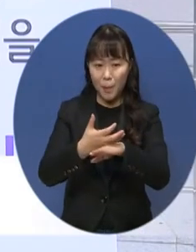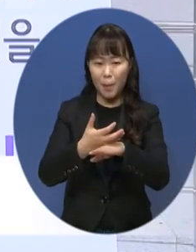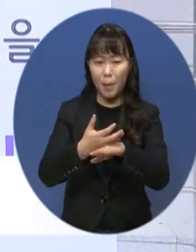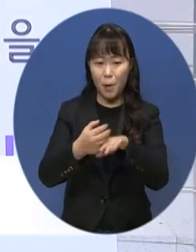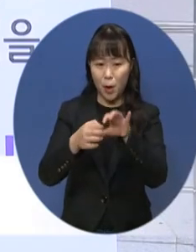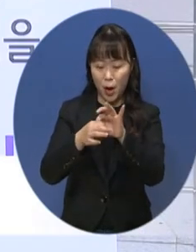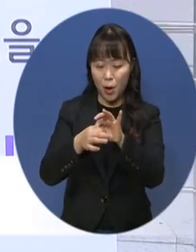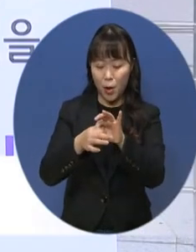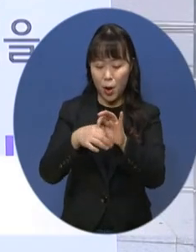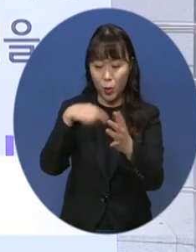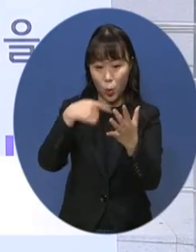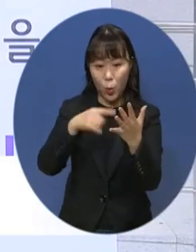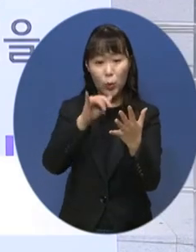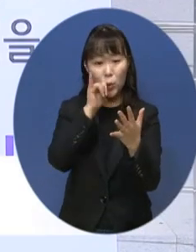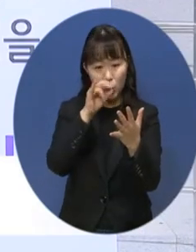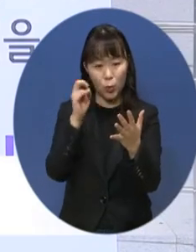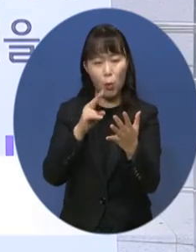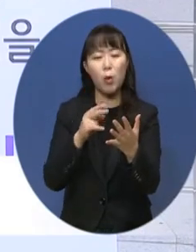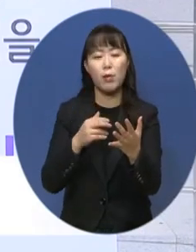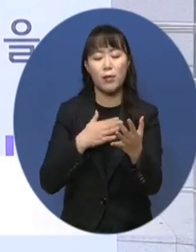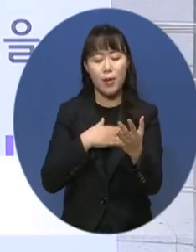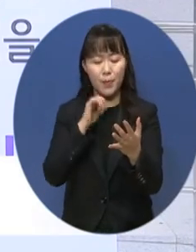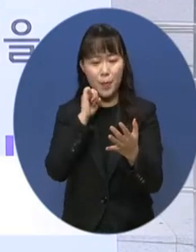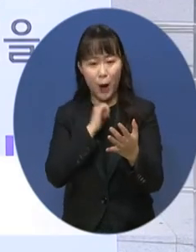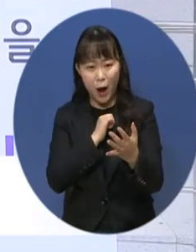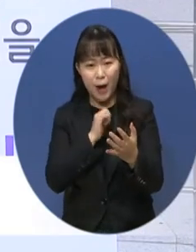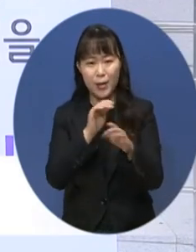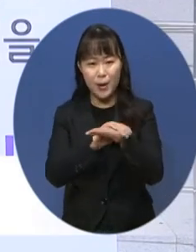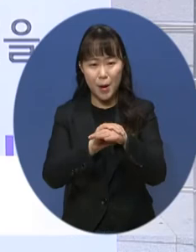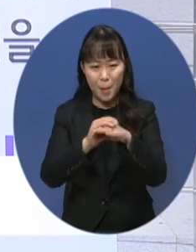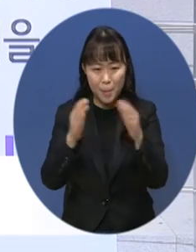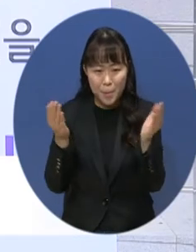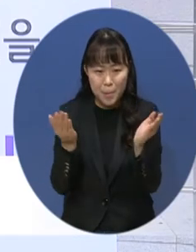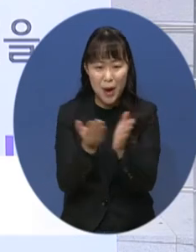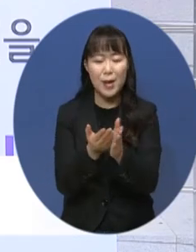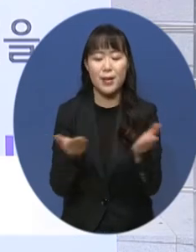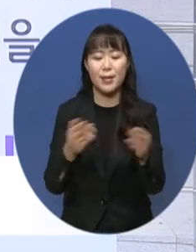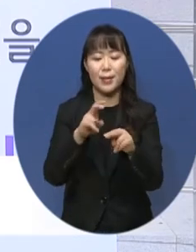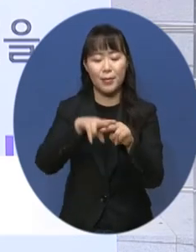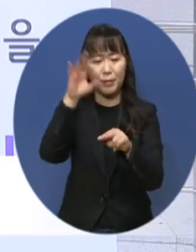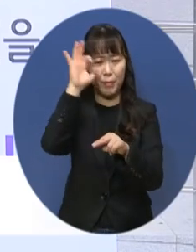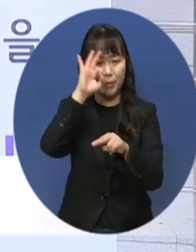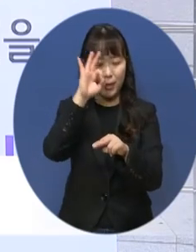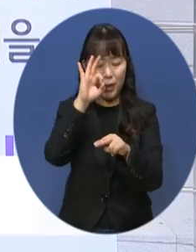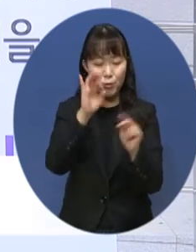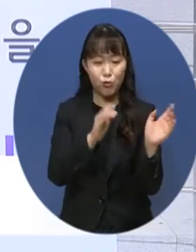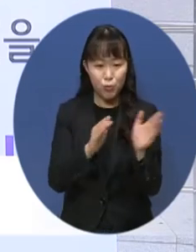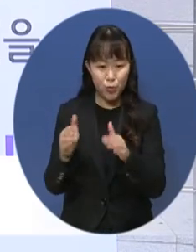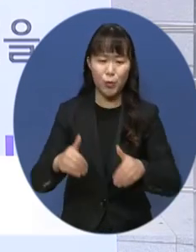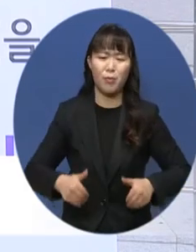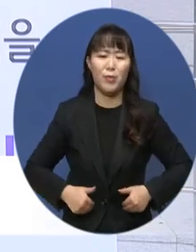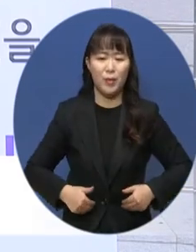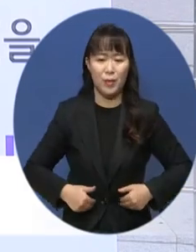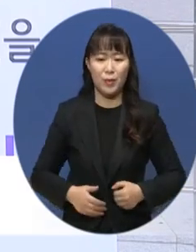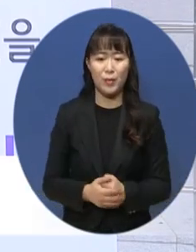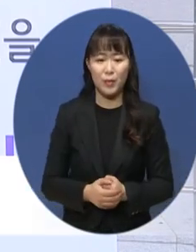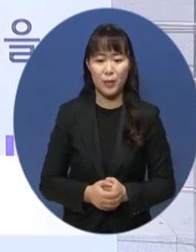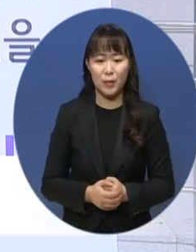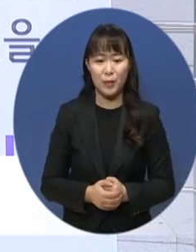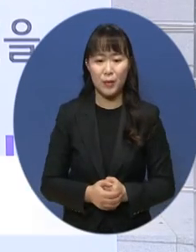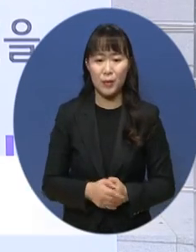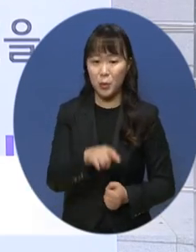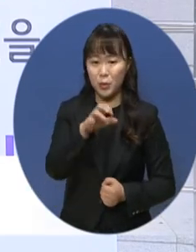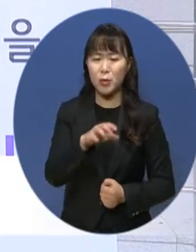산업혁명에 맞는 교육도 받고 그러면서 자기의 취미와 맞게끔 또 일자리를 찾을 수 있는 준비도 해야 되는데요.